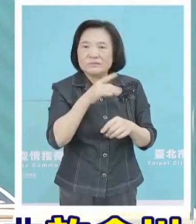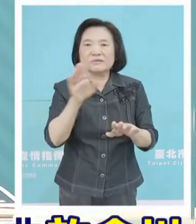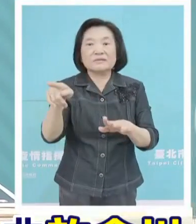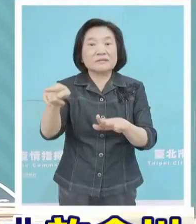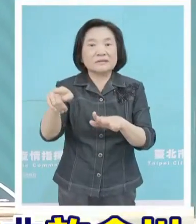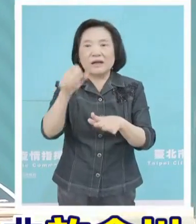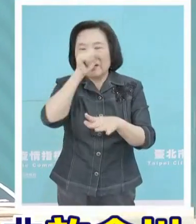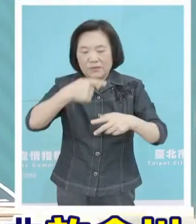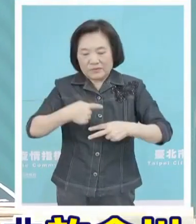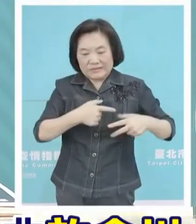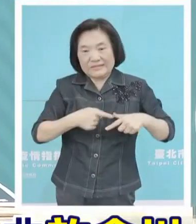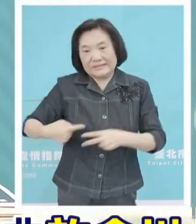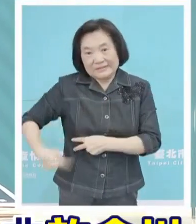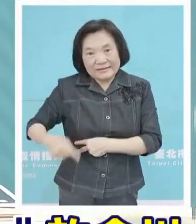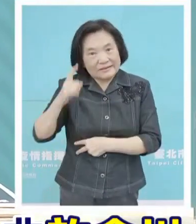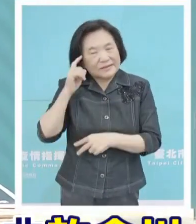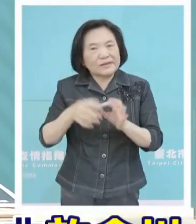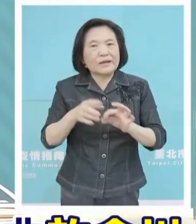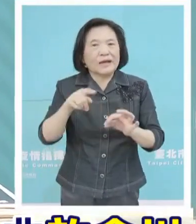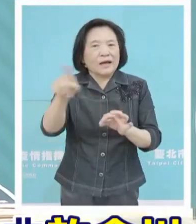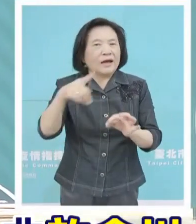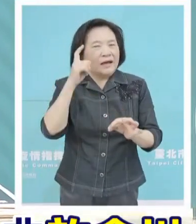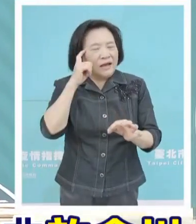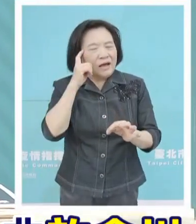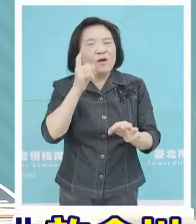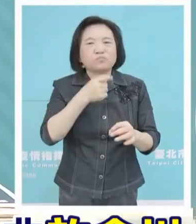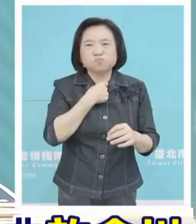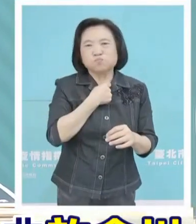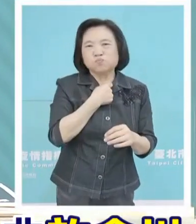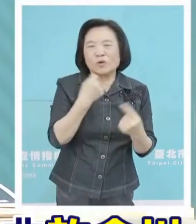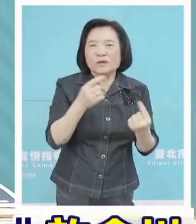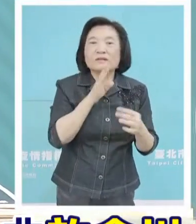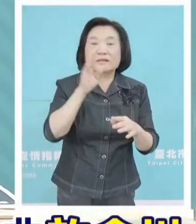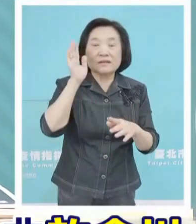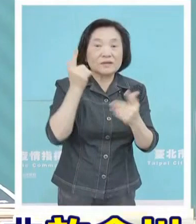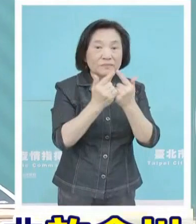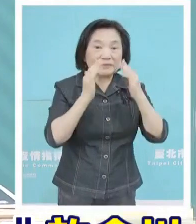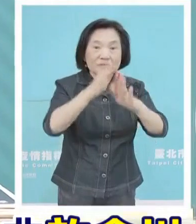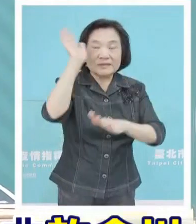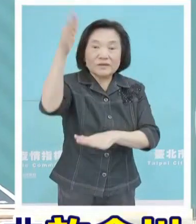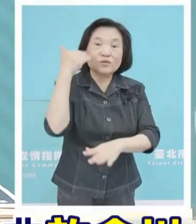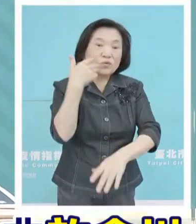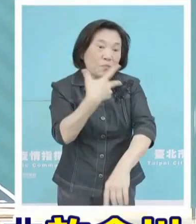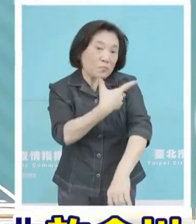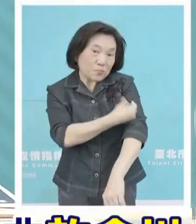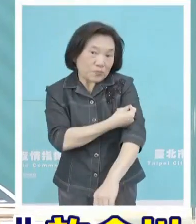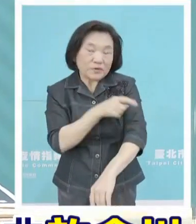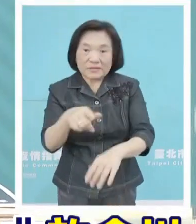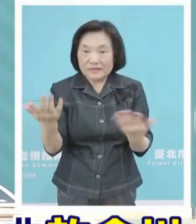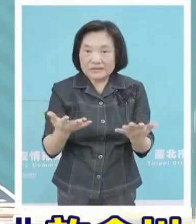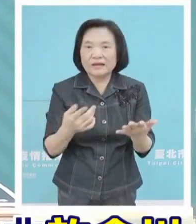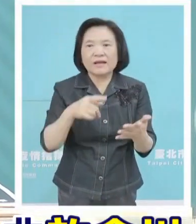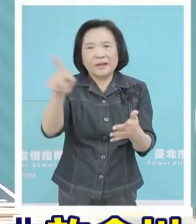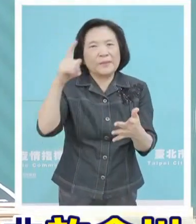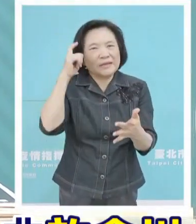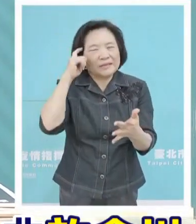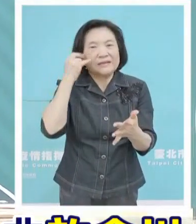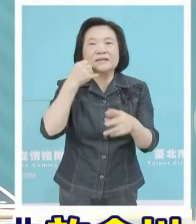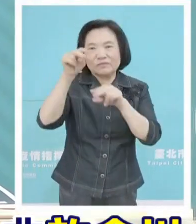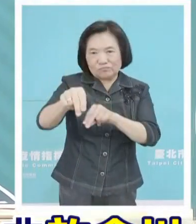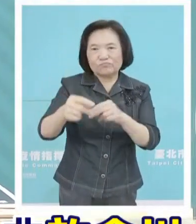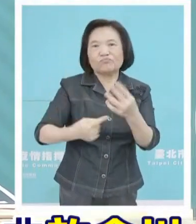与台北市有关将来大规模疫苗施打的时候，他们也希望能够参与所谓的接种的合约诊